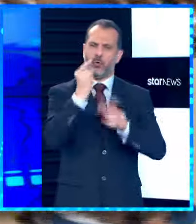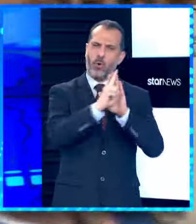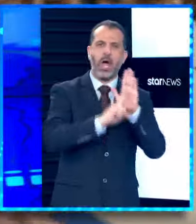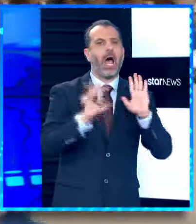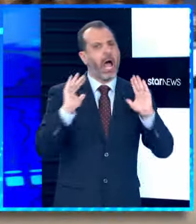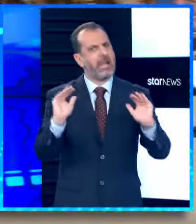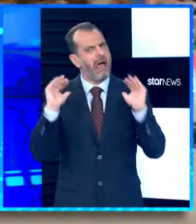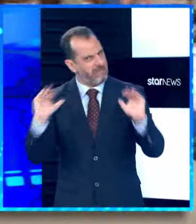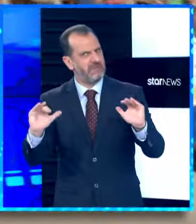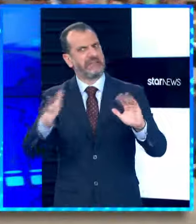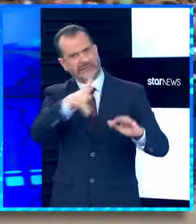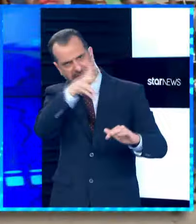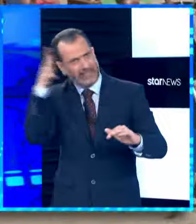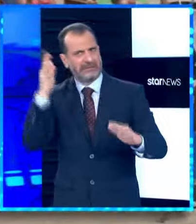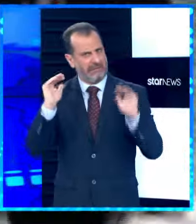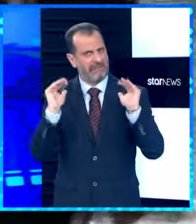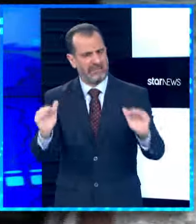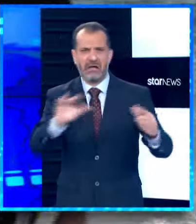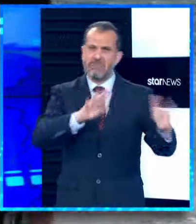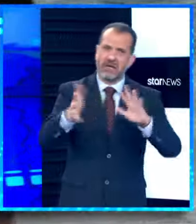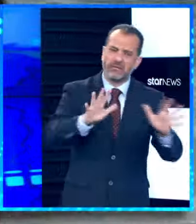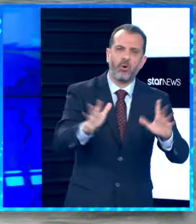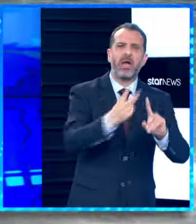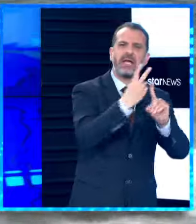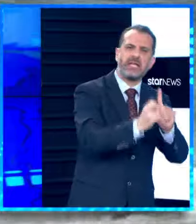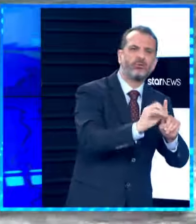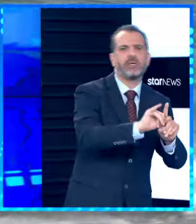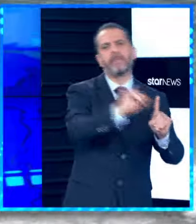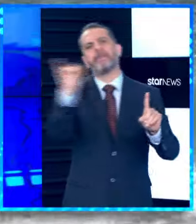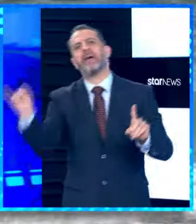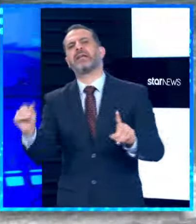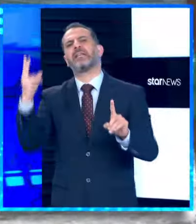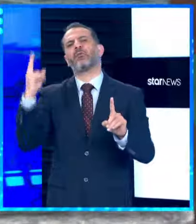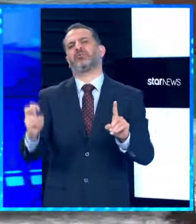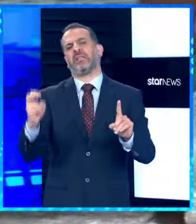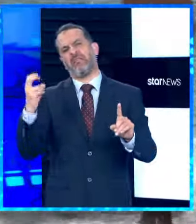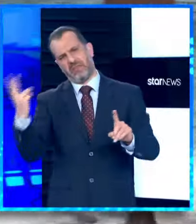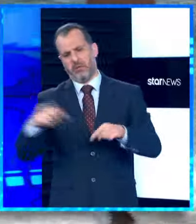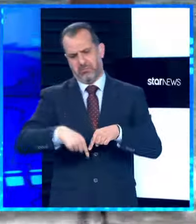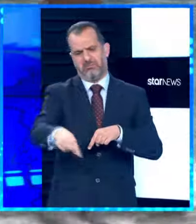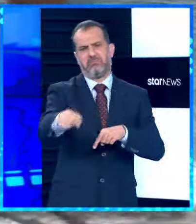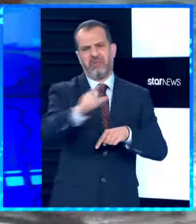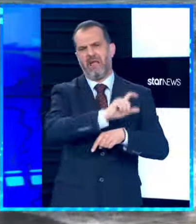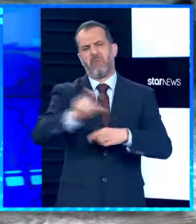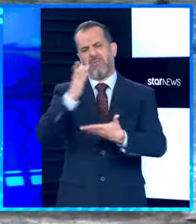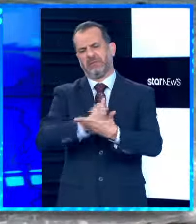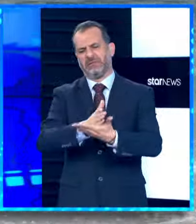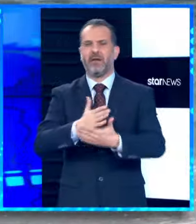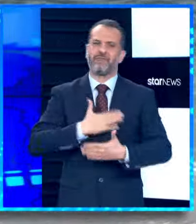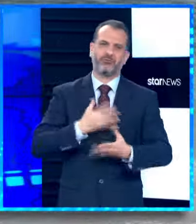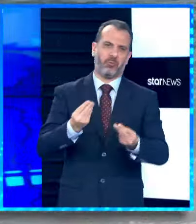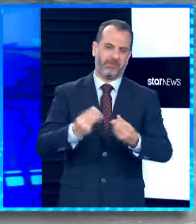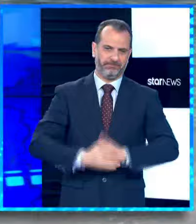διατηρηθεί ψηλή για την εποχή με θερμοκρασίες γύρω στους 20 με 22 βαθμούς στα μέσα της εβδομάδας, Ράνια. Σε ευχαριστούμε πολύ για την ενημέρωση,